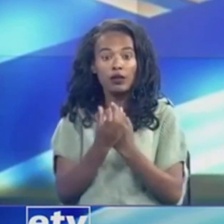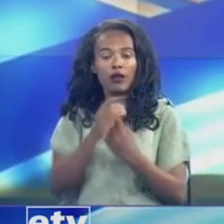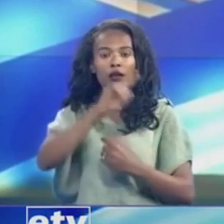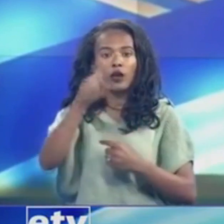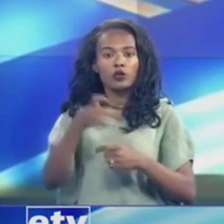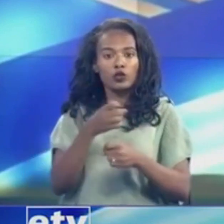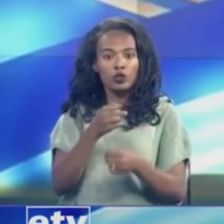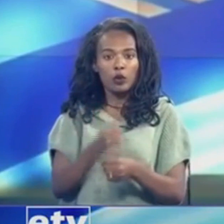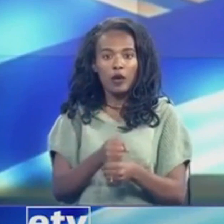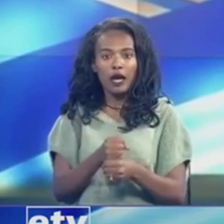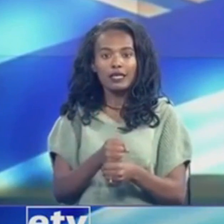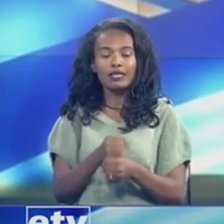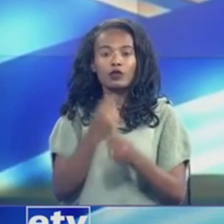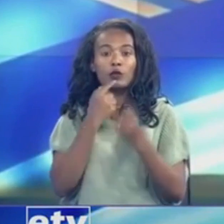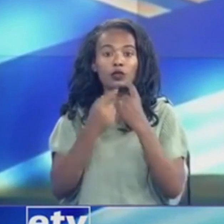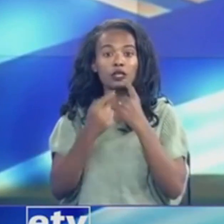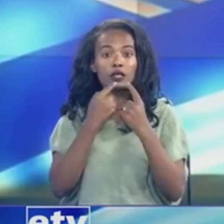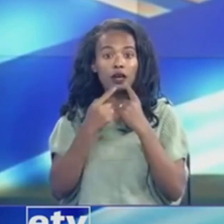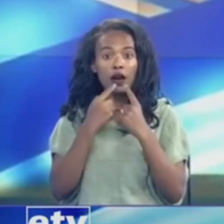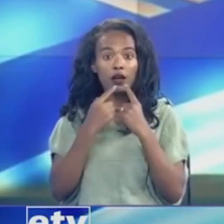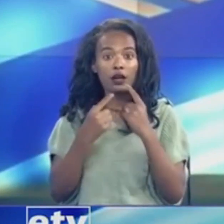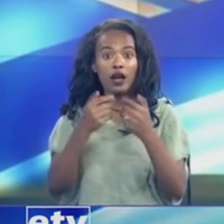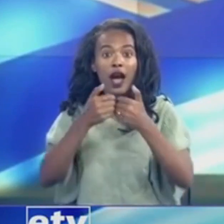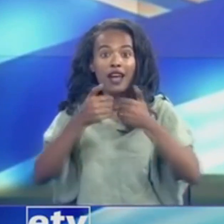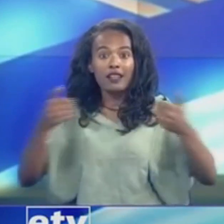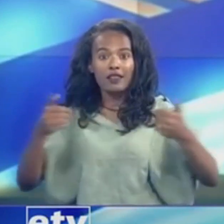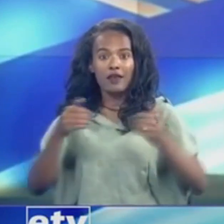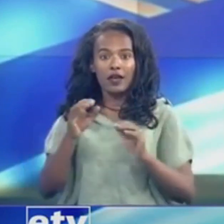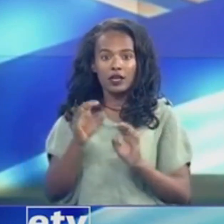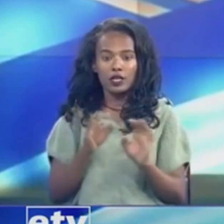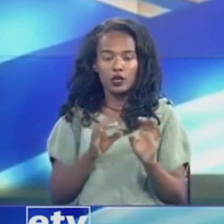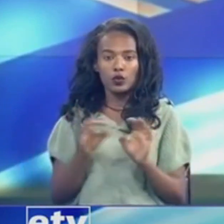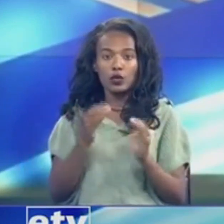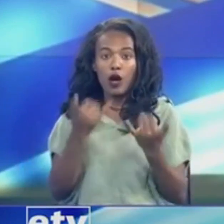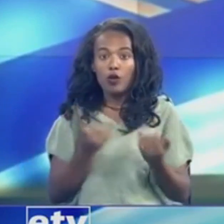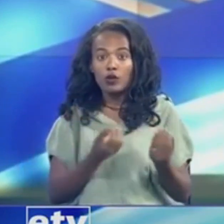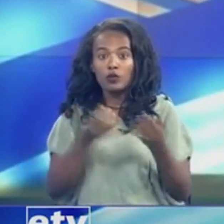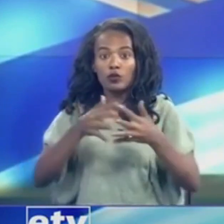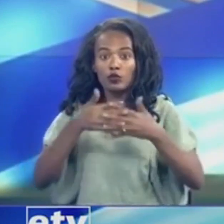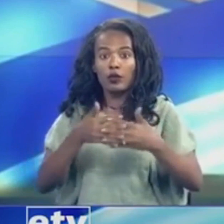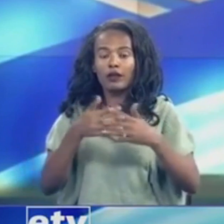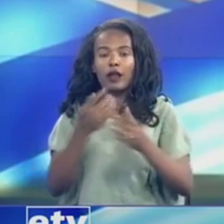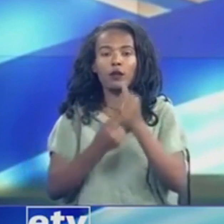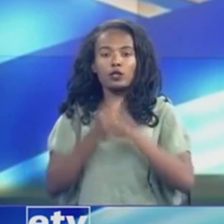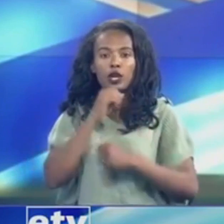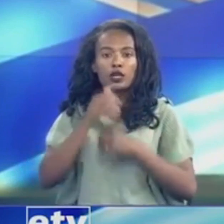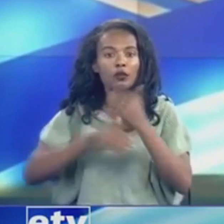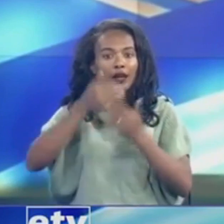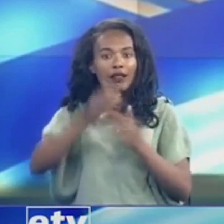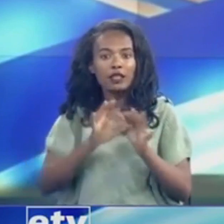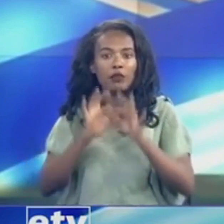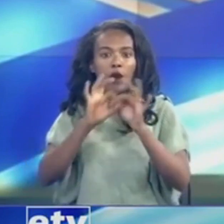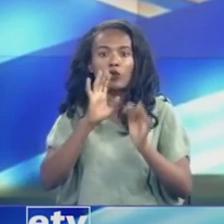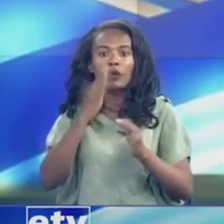በመያዝ እንዲሁም ስንነጋገር ምንድነው አይደንቲፋይ ያደረጉት አሁን የሚሰጡትን ማቴሪያል ብቻ አይደለም፣ በቀጣይስ ማህበሩ ምን አይነት